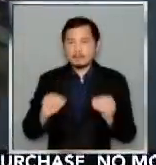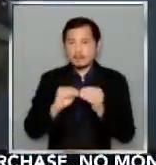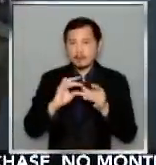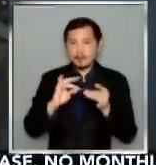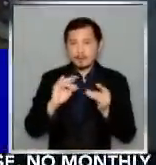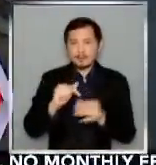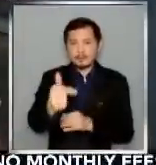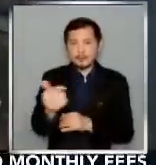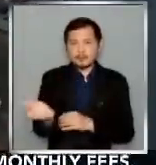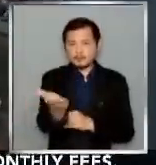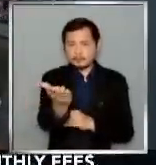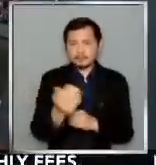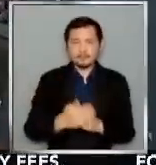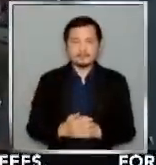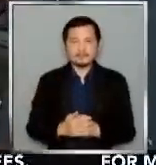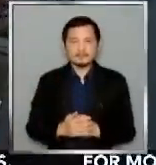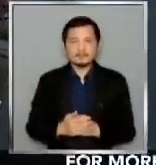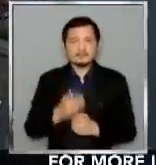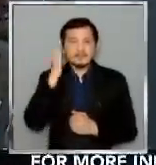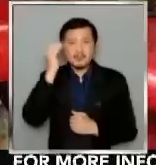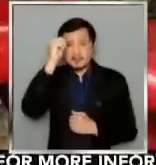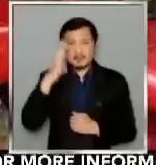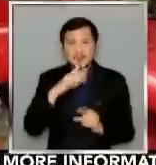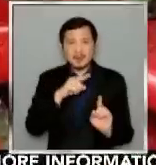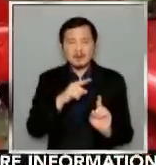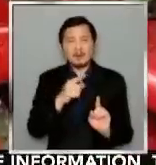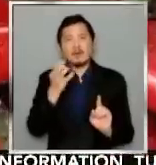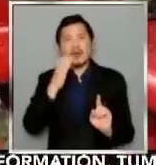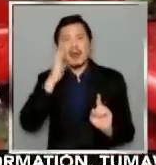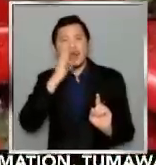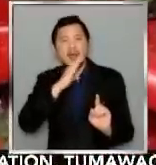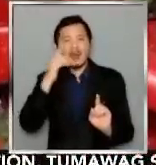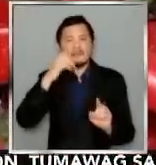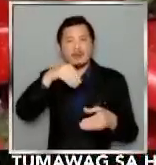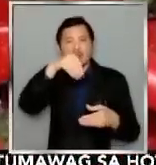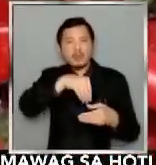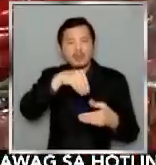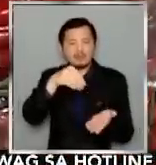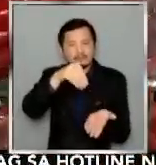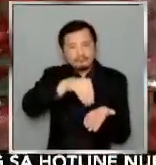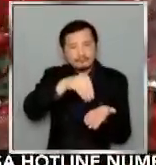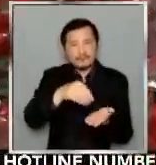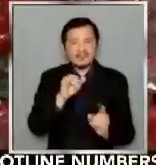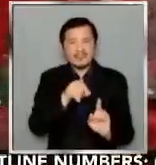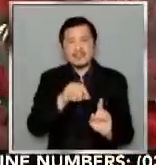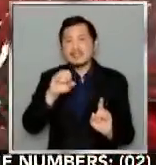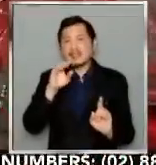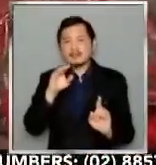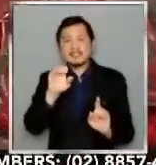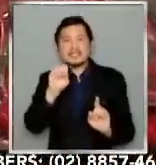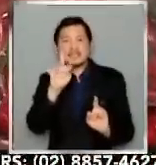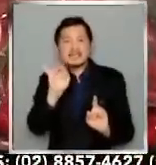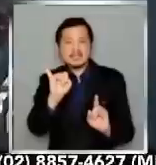Maanghang ang gustong sausawan ni Ronald Hostado, kaya di raw mawawala ang siling labuyo. Pero laking gulat niya sa presyo